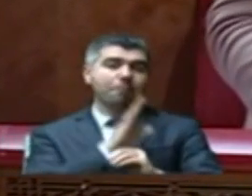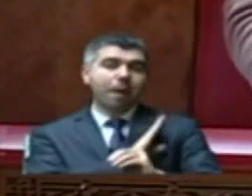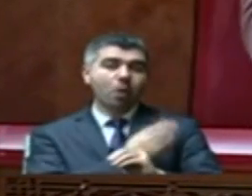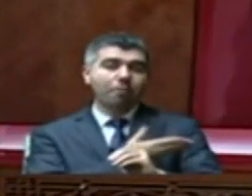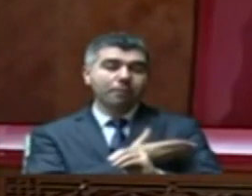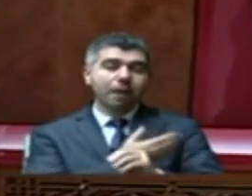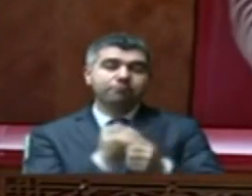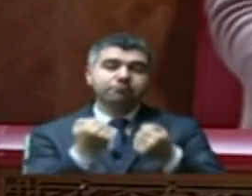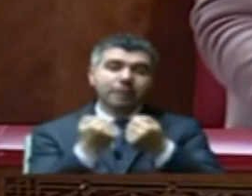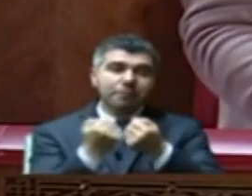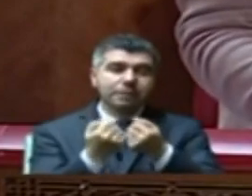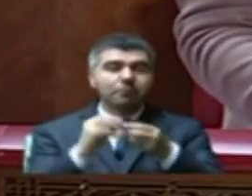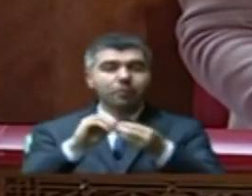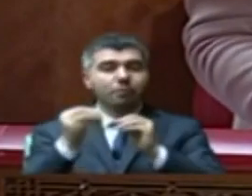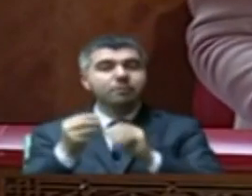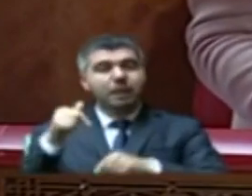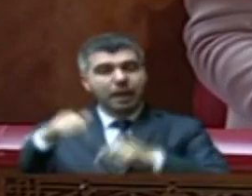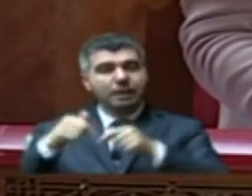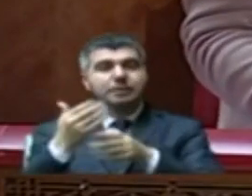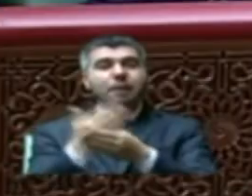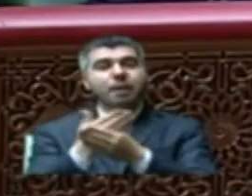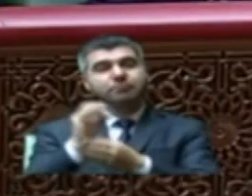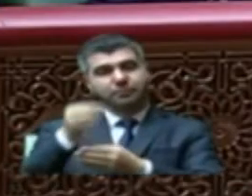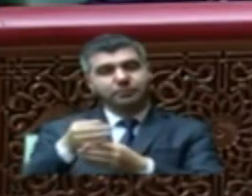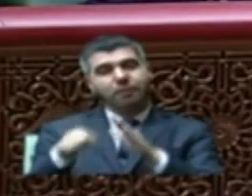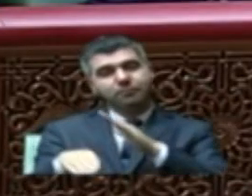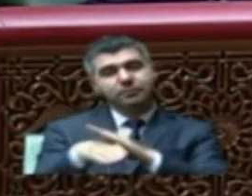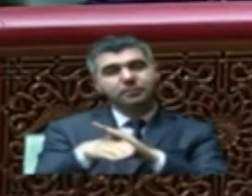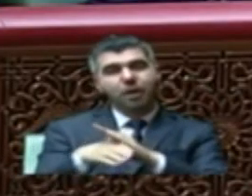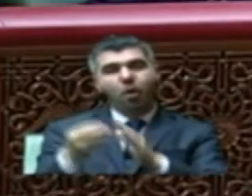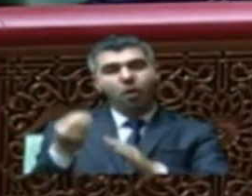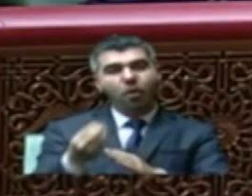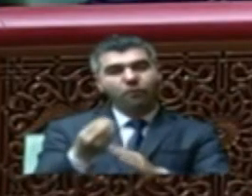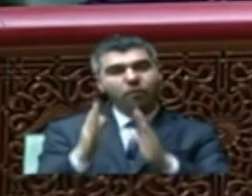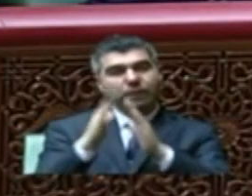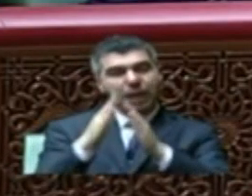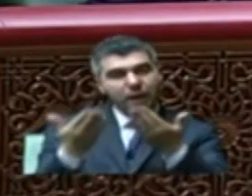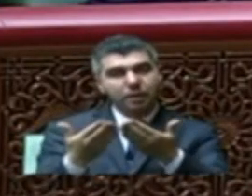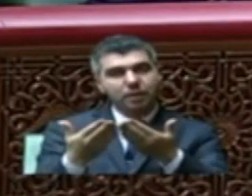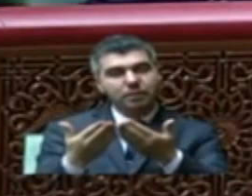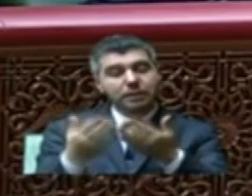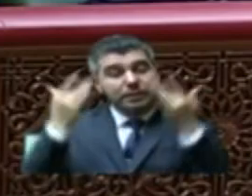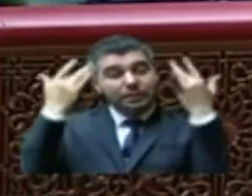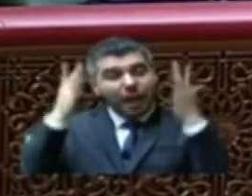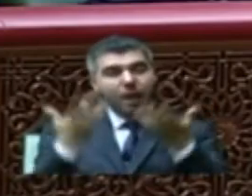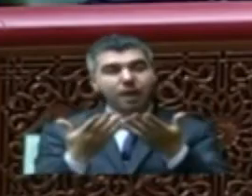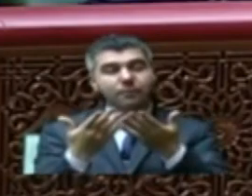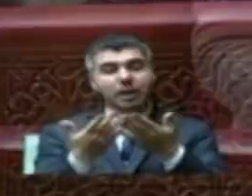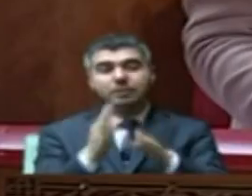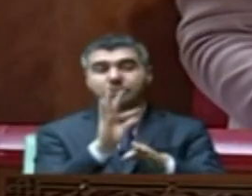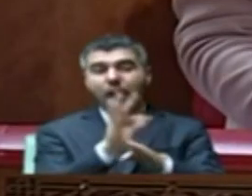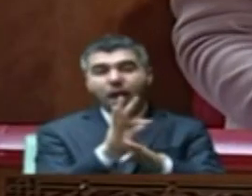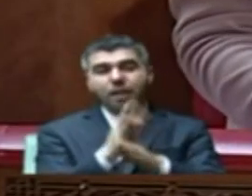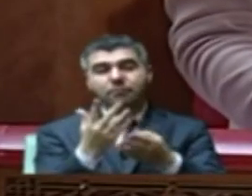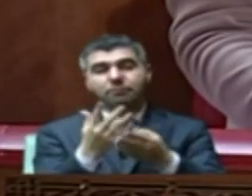لذلك اليوم أنا كنقول بأن العمل ديال الحكومة فيما هو ثقافي، فيما هو اجتماعي، فيما هو علائقي، راه